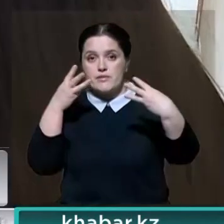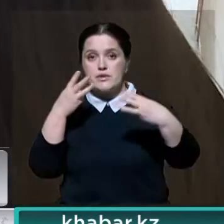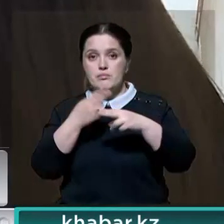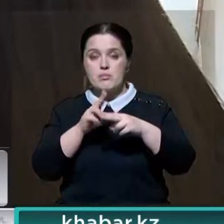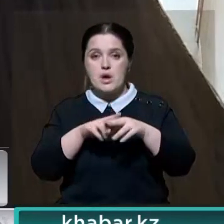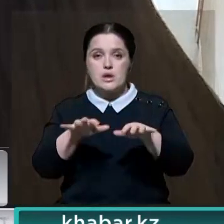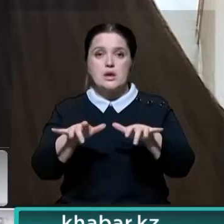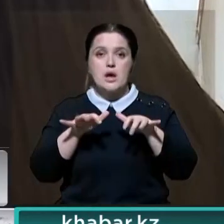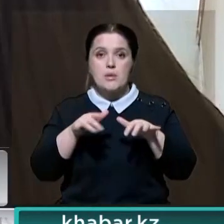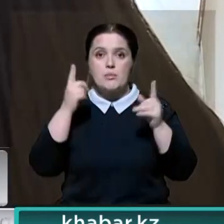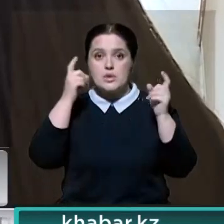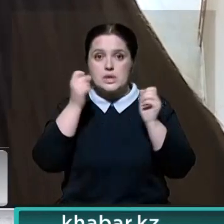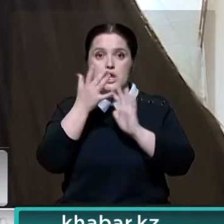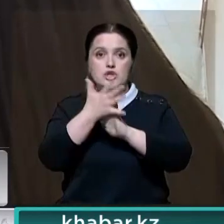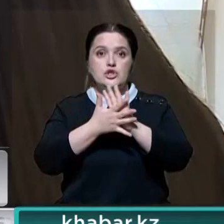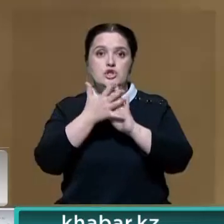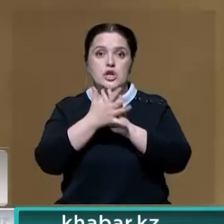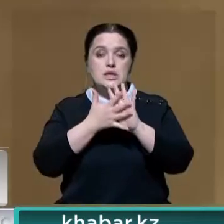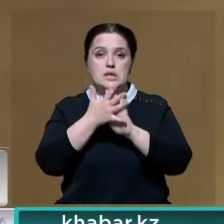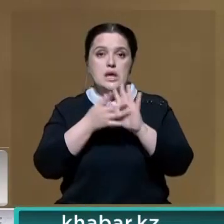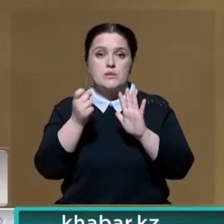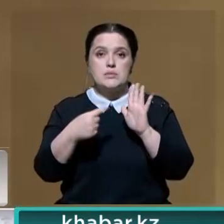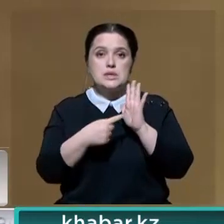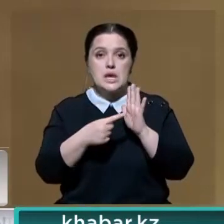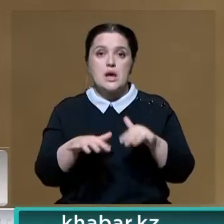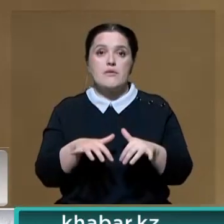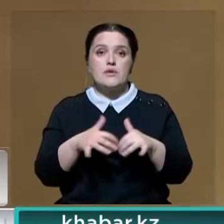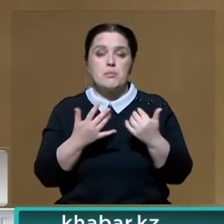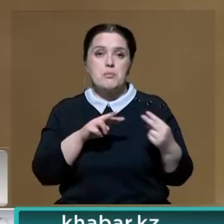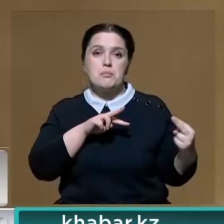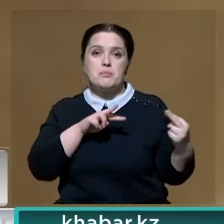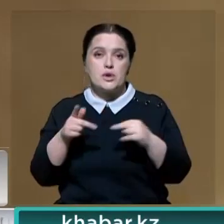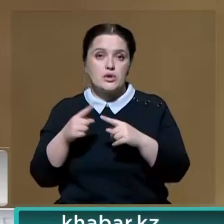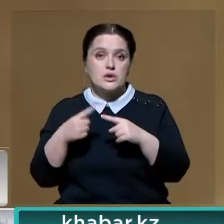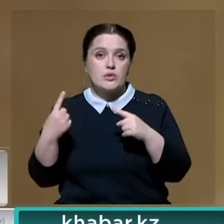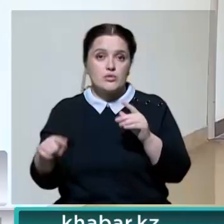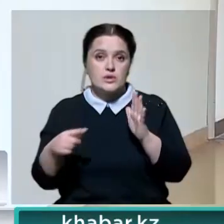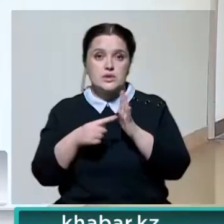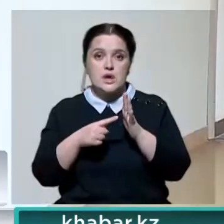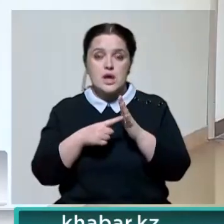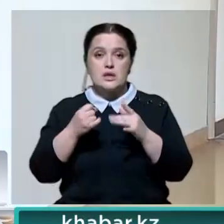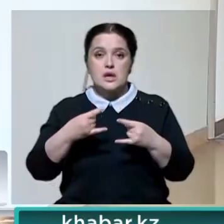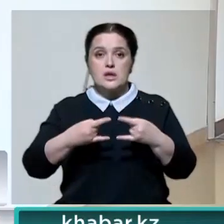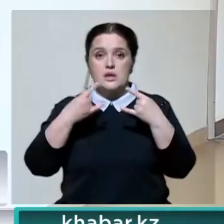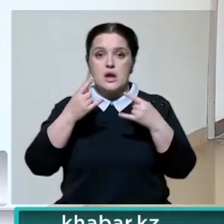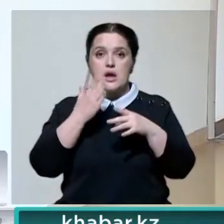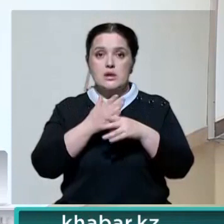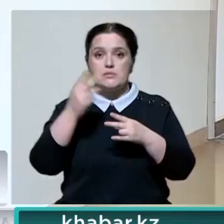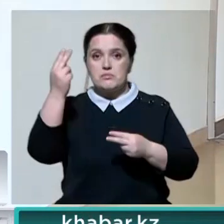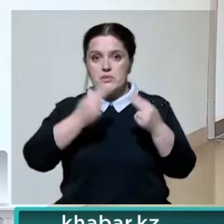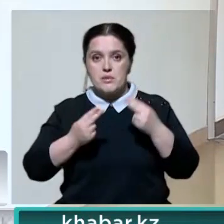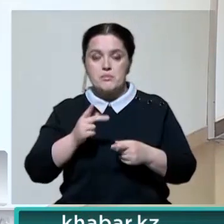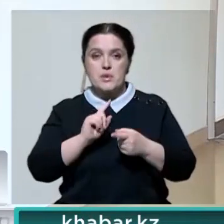время видеозвонка искусственный интеллект распознает жесты на одном языке и автоматически переводит на другой, а на экране